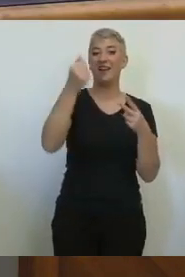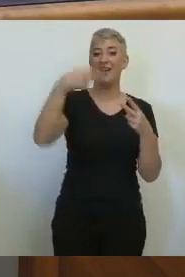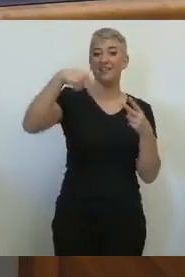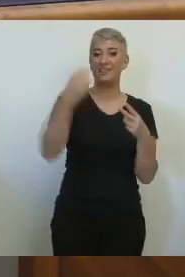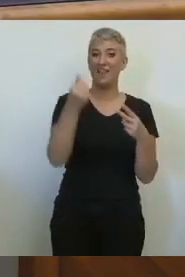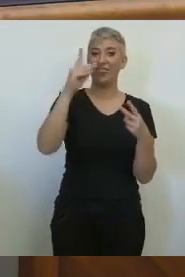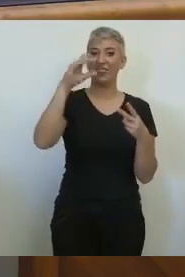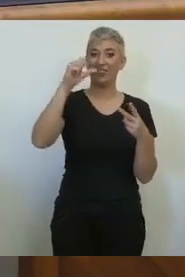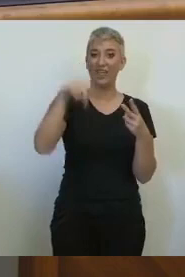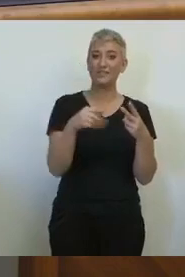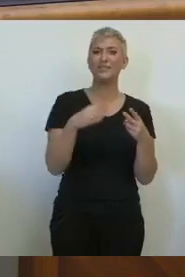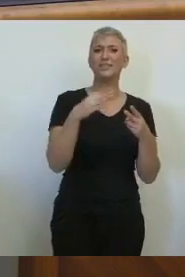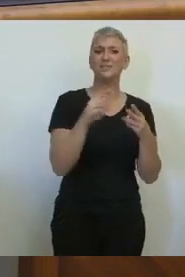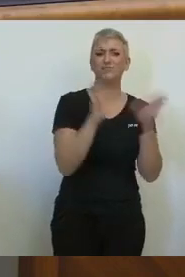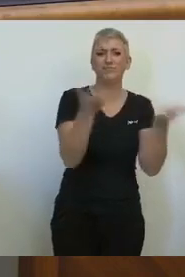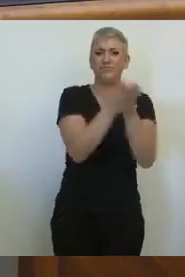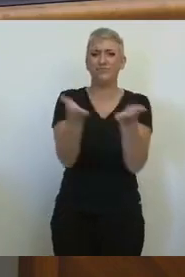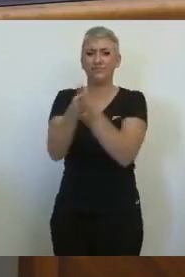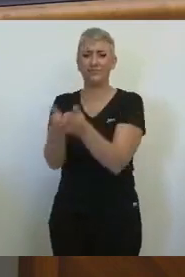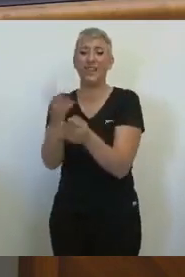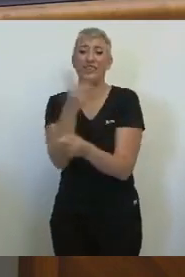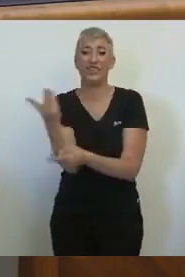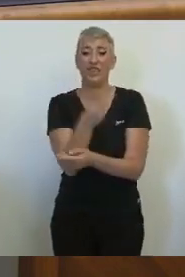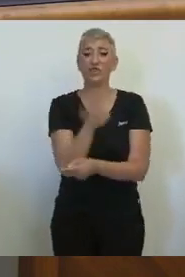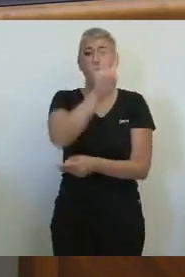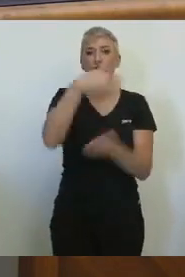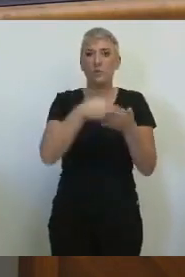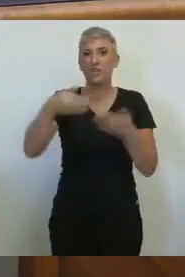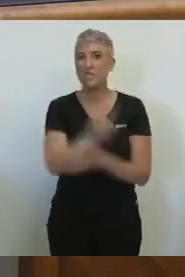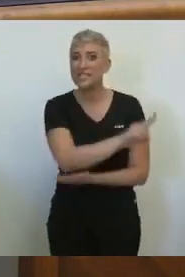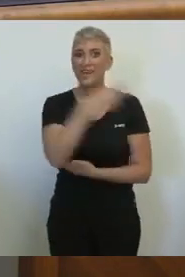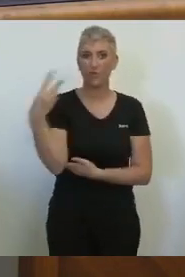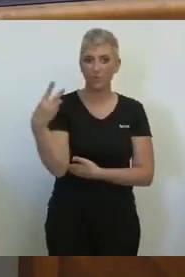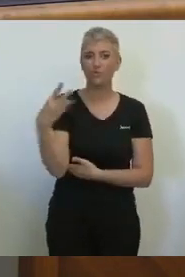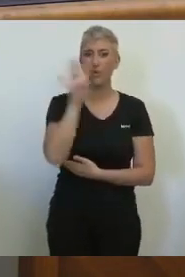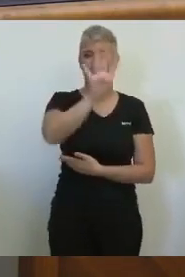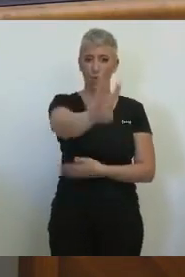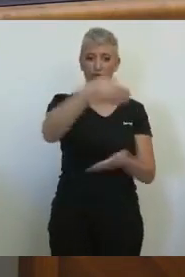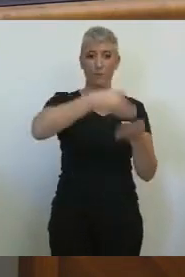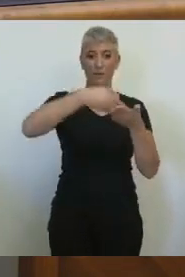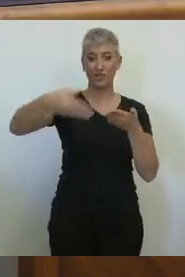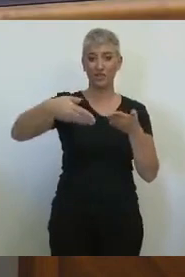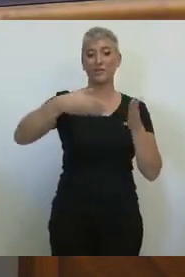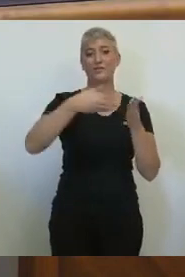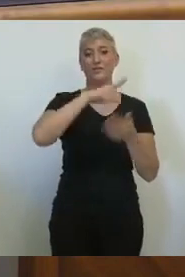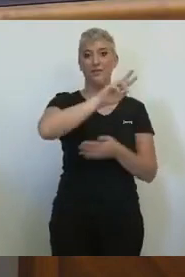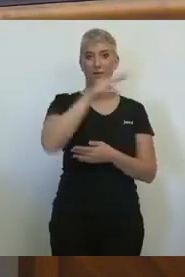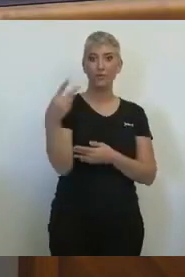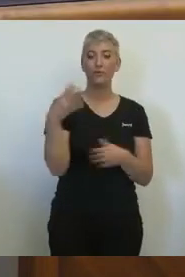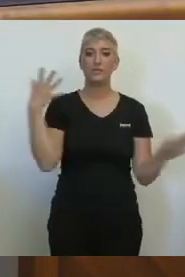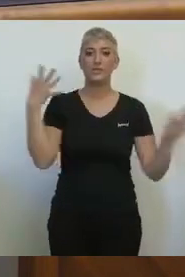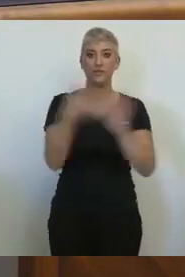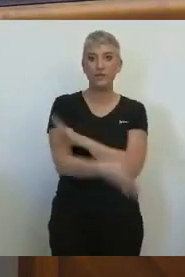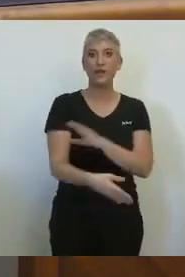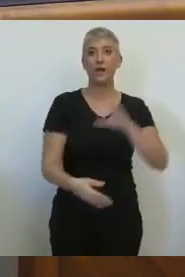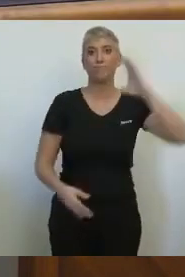4 milions d'euros. Això és, no era una nominativa de 35.000 euros, no. 4 milions d'euros. Això és una tercera part